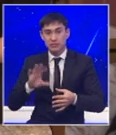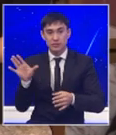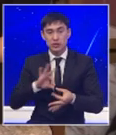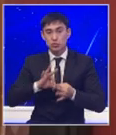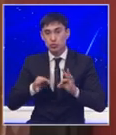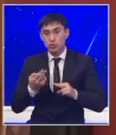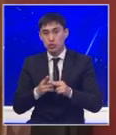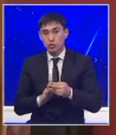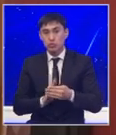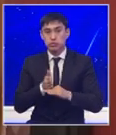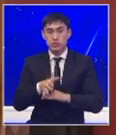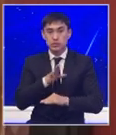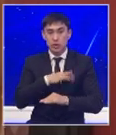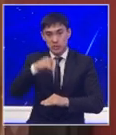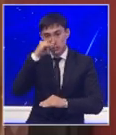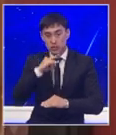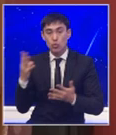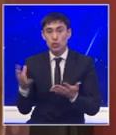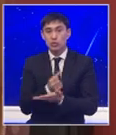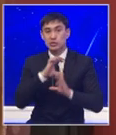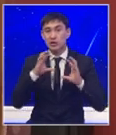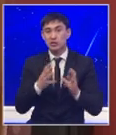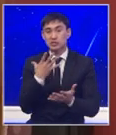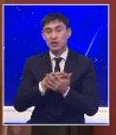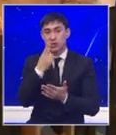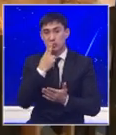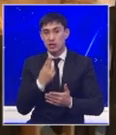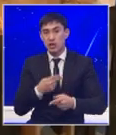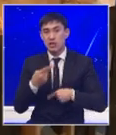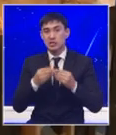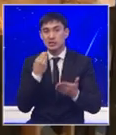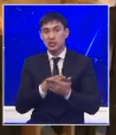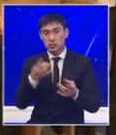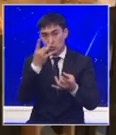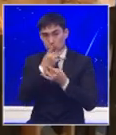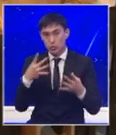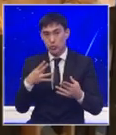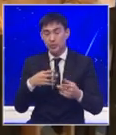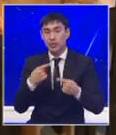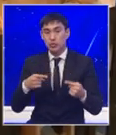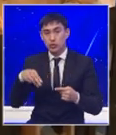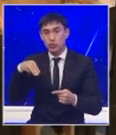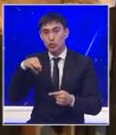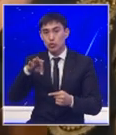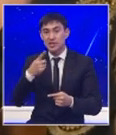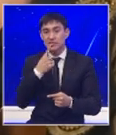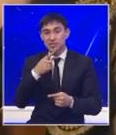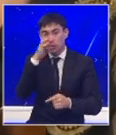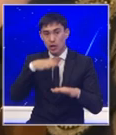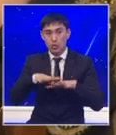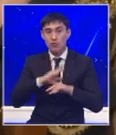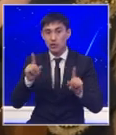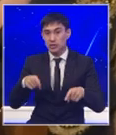через которые прошел казахский народ ему удалось Сохранить свои национальные ценности и культуру благодаря чему другие тюркоязычные народности